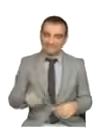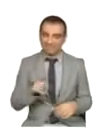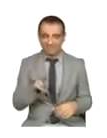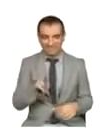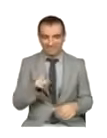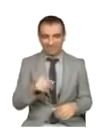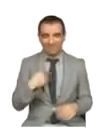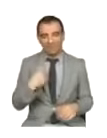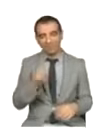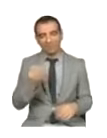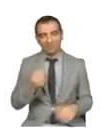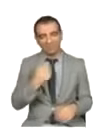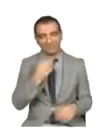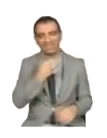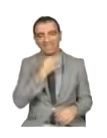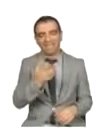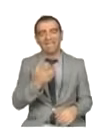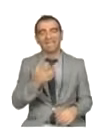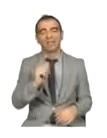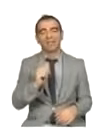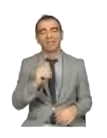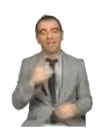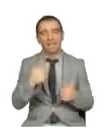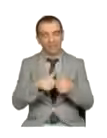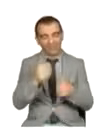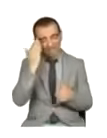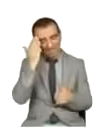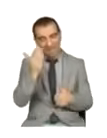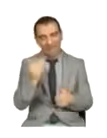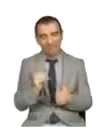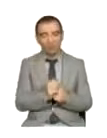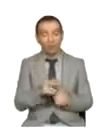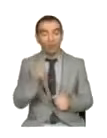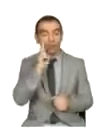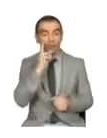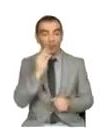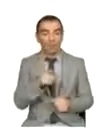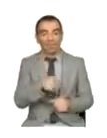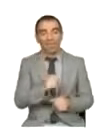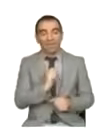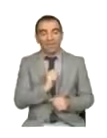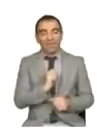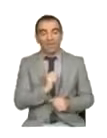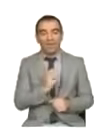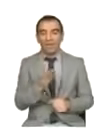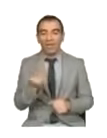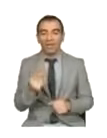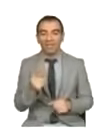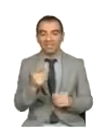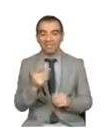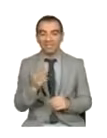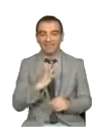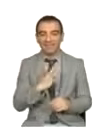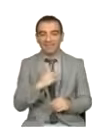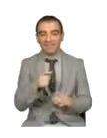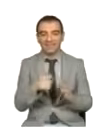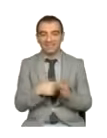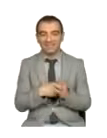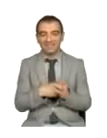teşekkür ederim. Ben de çok teşekkür ederim. Eşine çok selamlar. Aleyküm bizden. Selam. Ve son olarak Kaç dakikamız var ona göre ismini